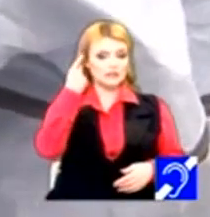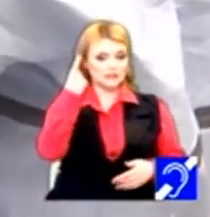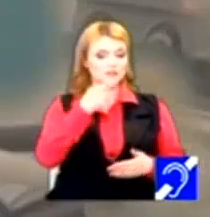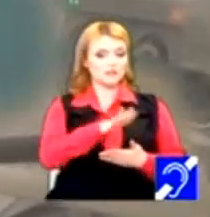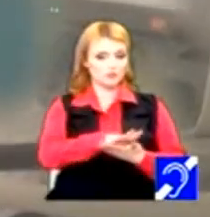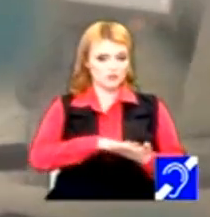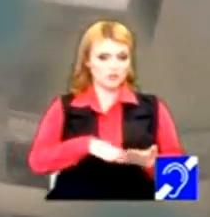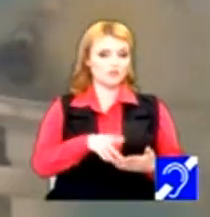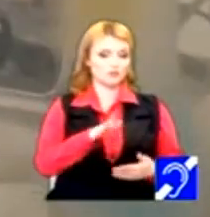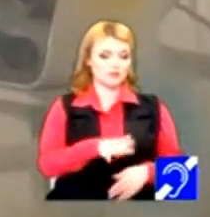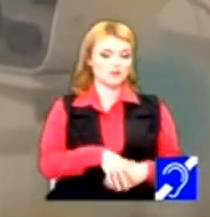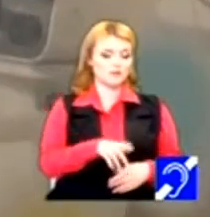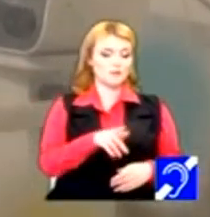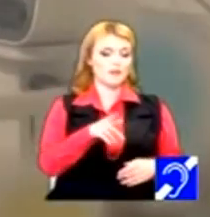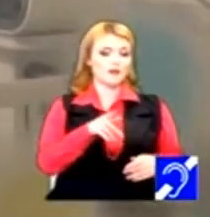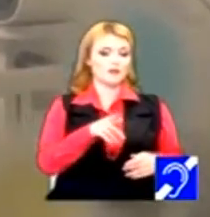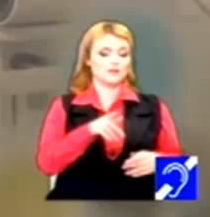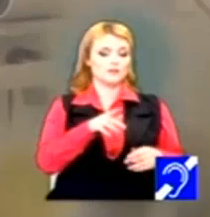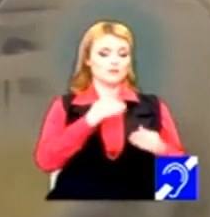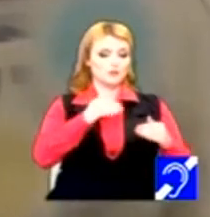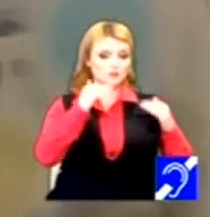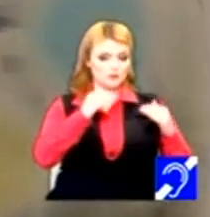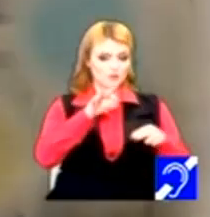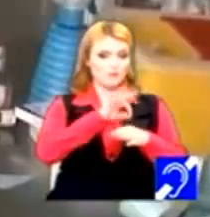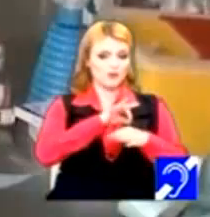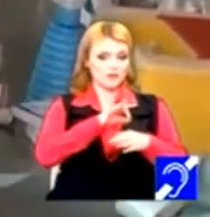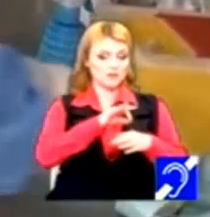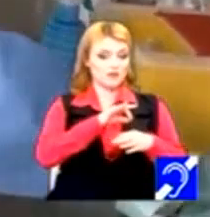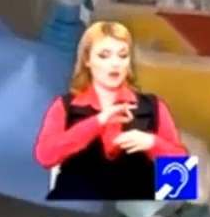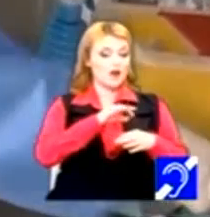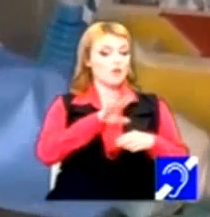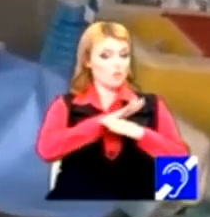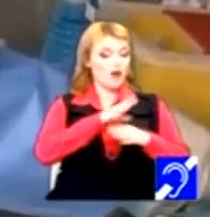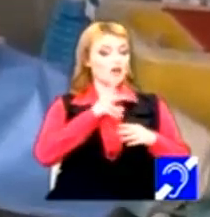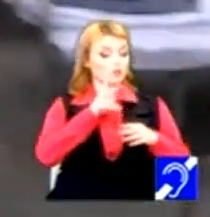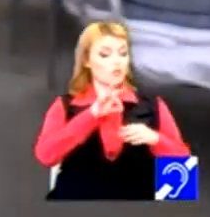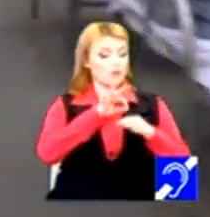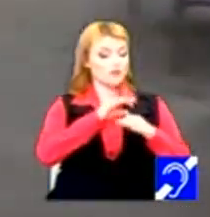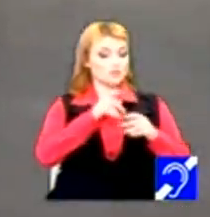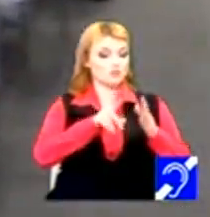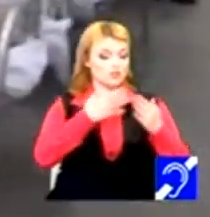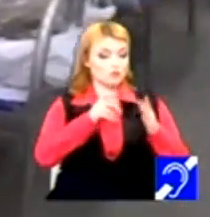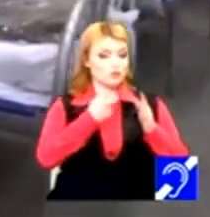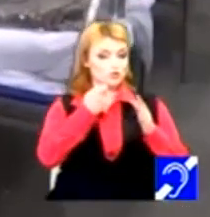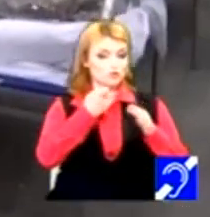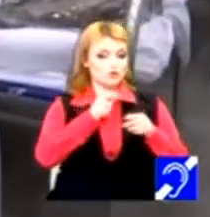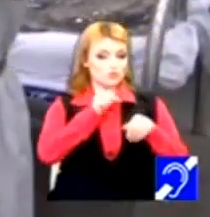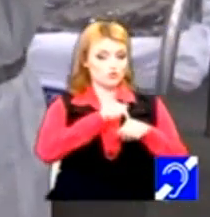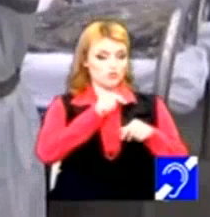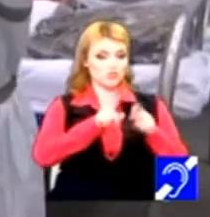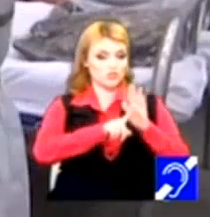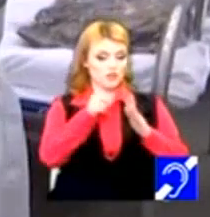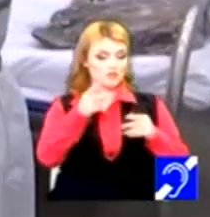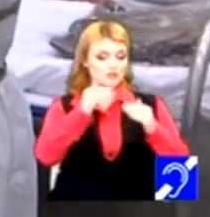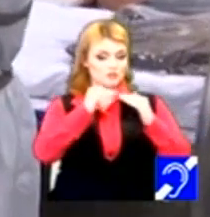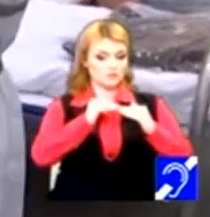continentală, autoritățile afirmă că numărul cazurilor de infectare confirmate e în scădere în toată țara, cu excepția regiunii de focar însă, unde se află și